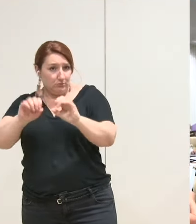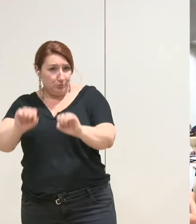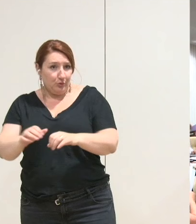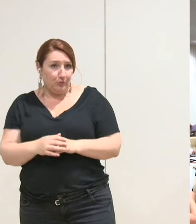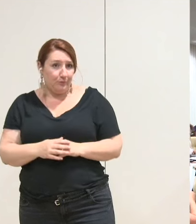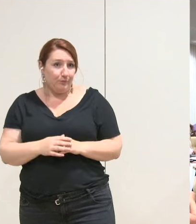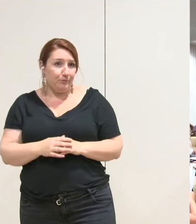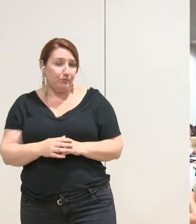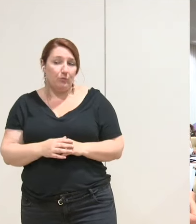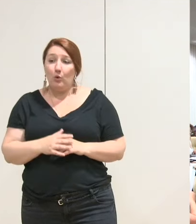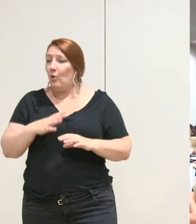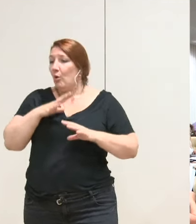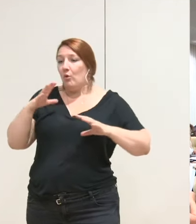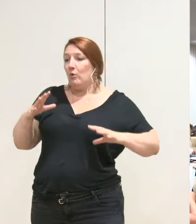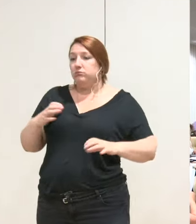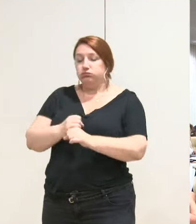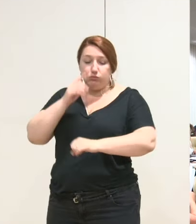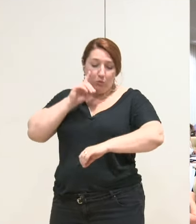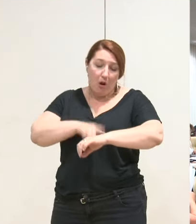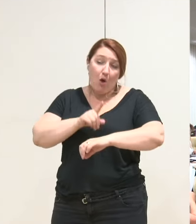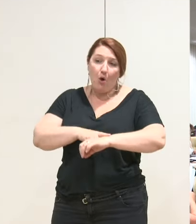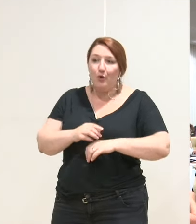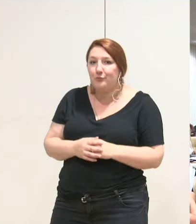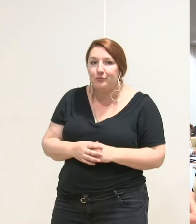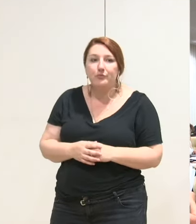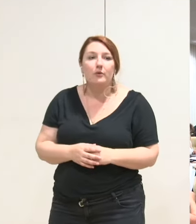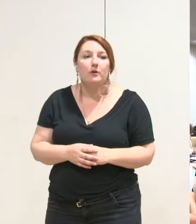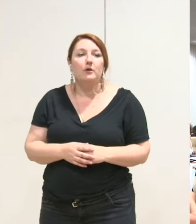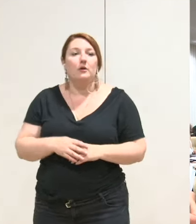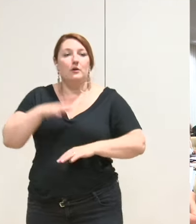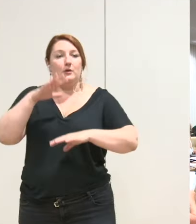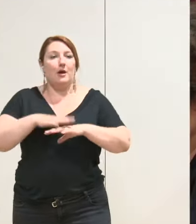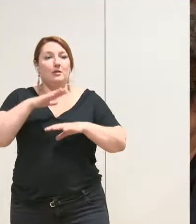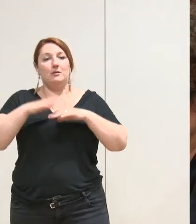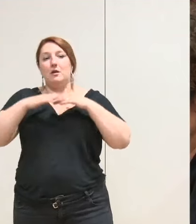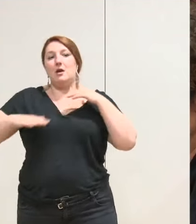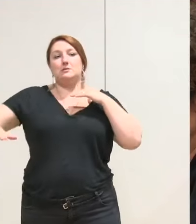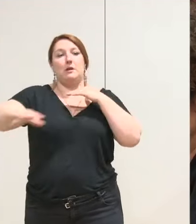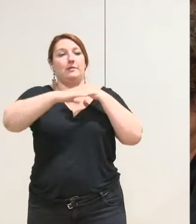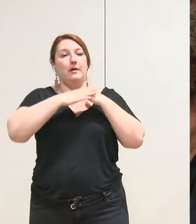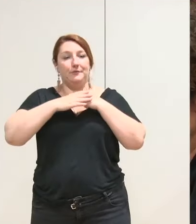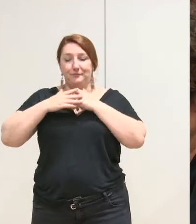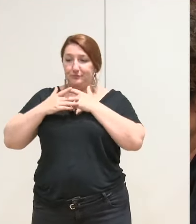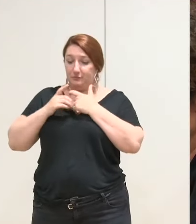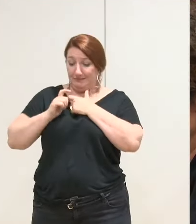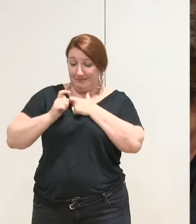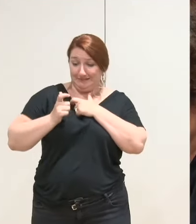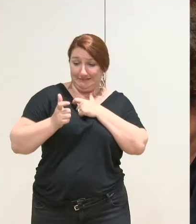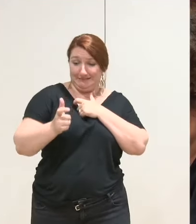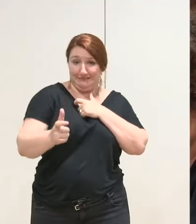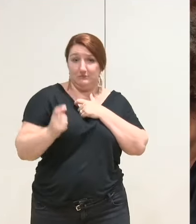l'opération très brièvement vu l'heure donc sur le quartier de l'Esplanade nous avons un processus qui est